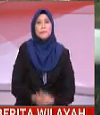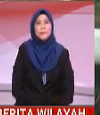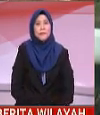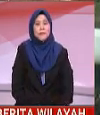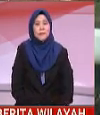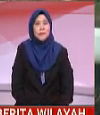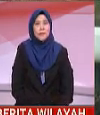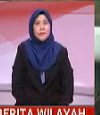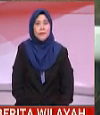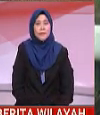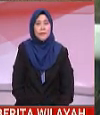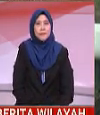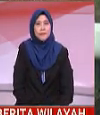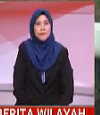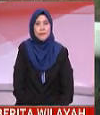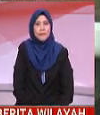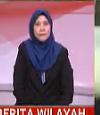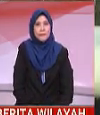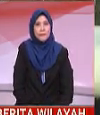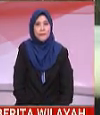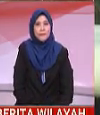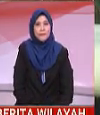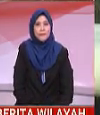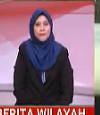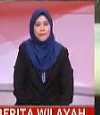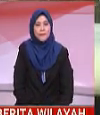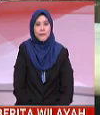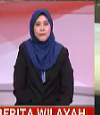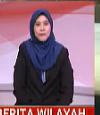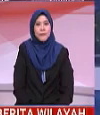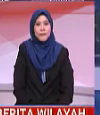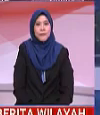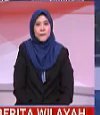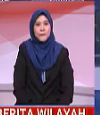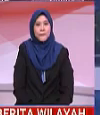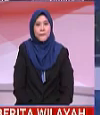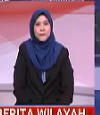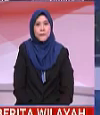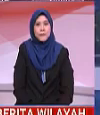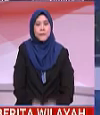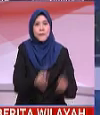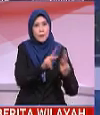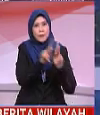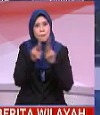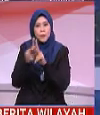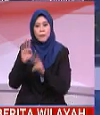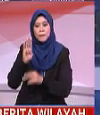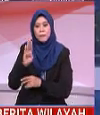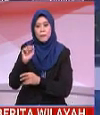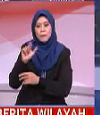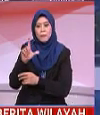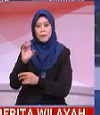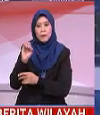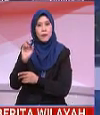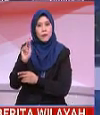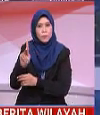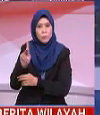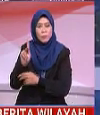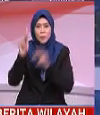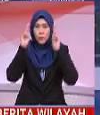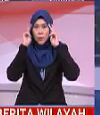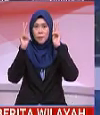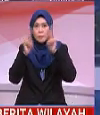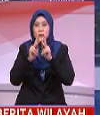Sejahtera. Kampung Balok di Kuantan Pahang yang dilanda